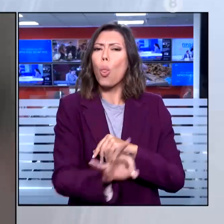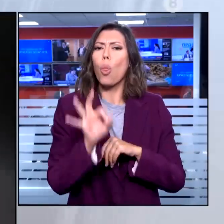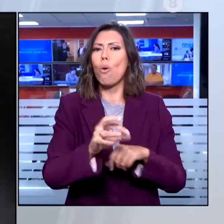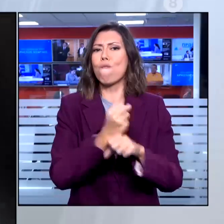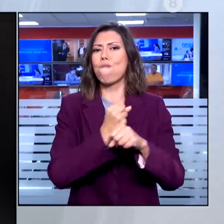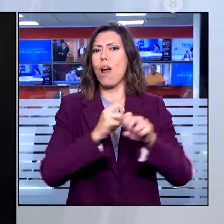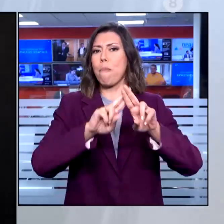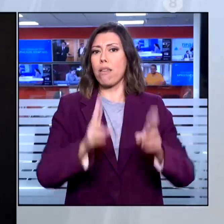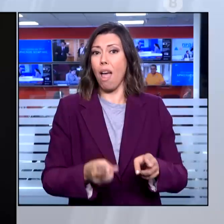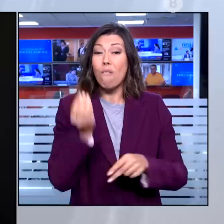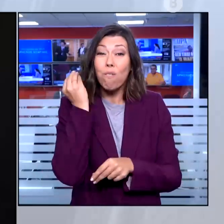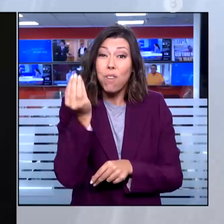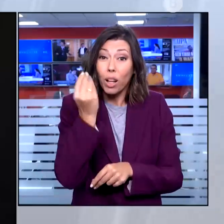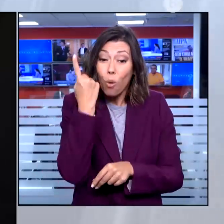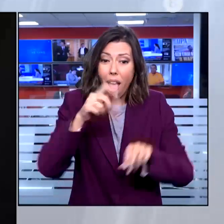μονάχα εκτέλεσε